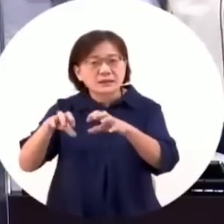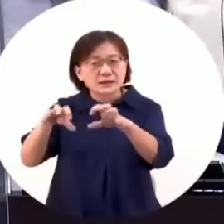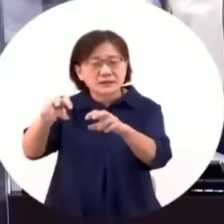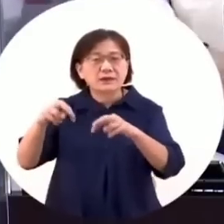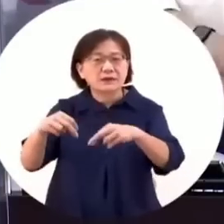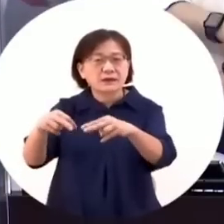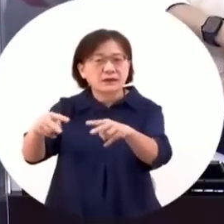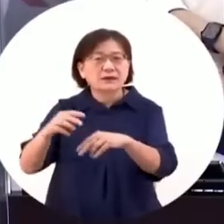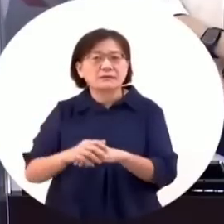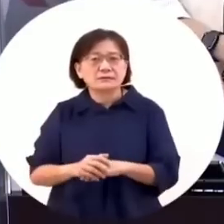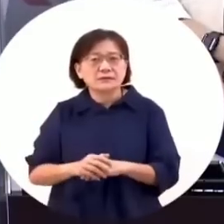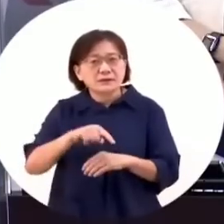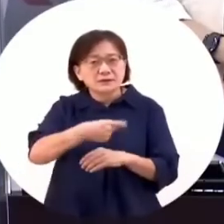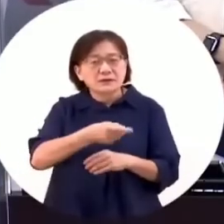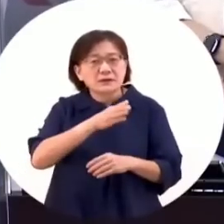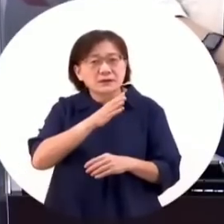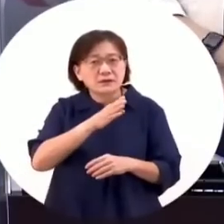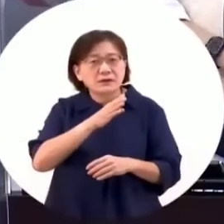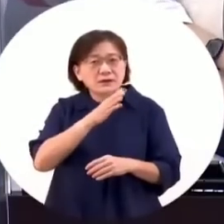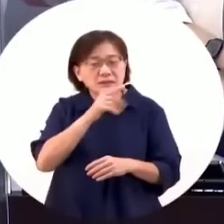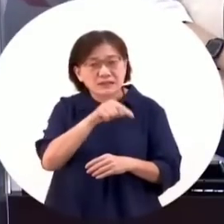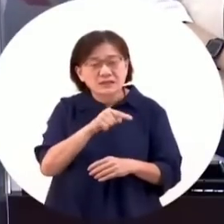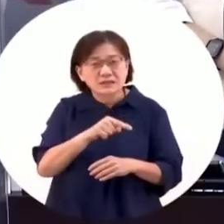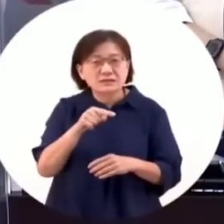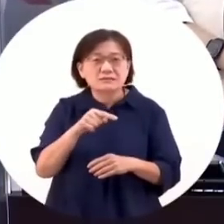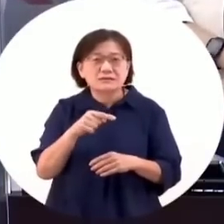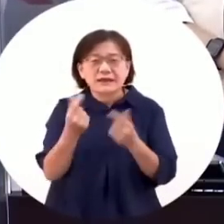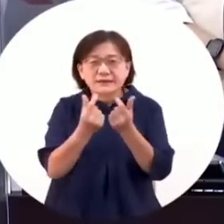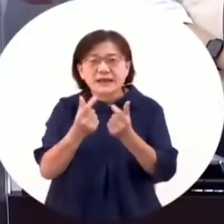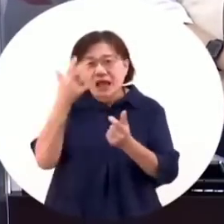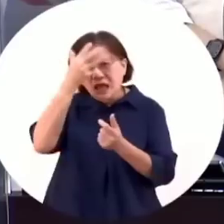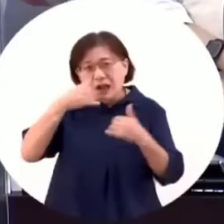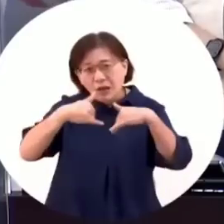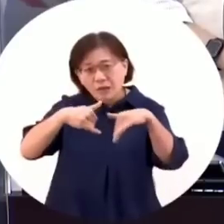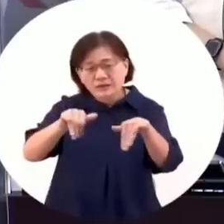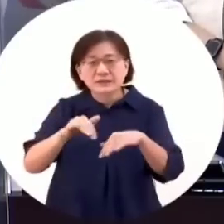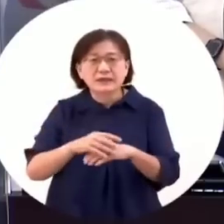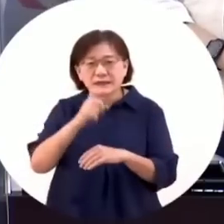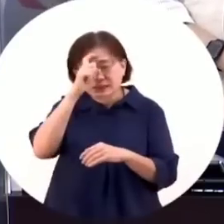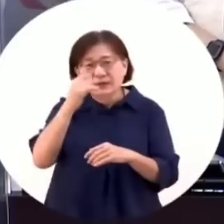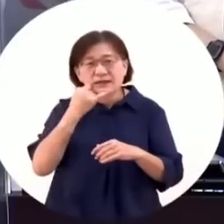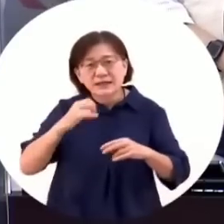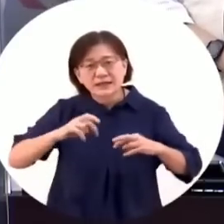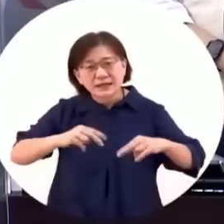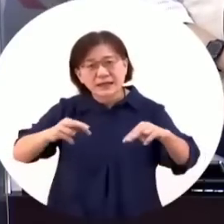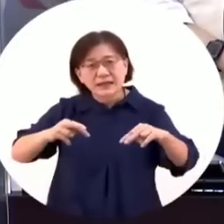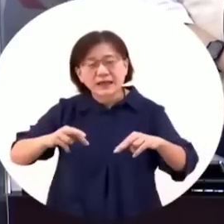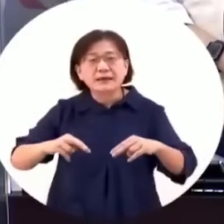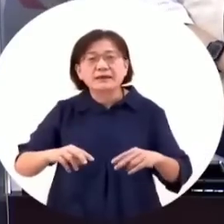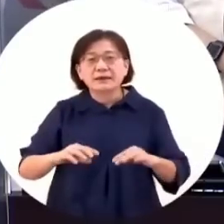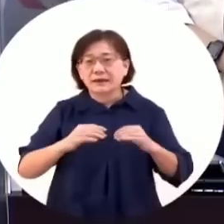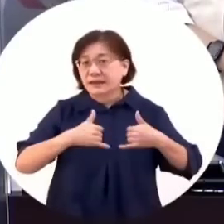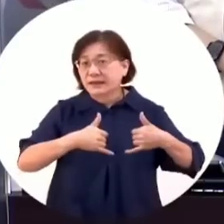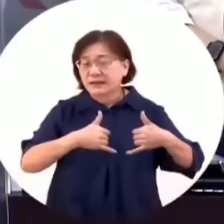像三峡老街或是什么某某老街，那要我们可以做的就是整个链围，比如说周边的街廓，还有地板、人行步道